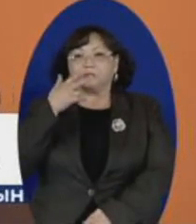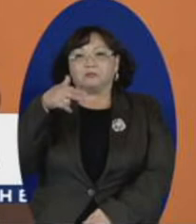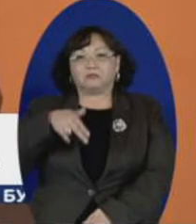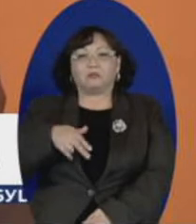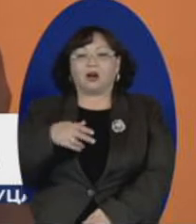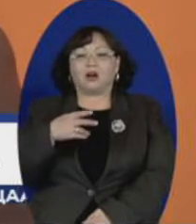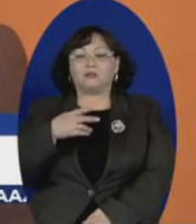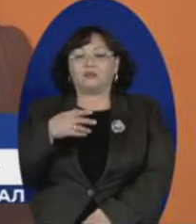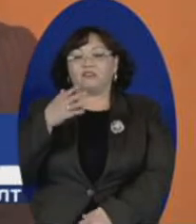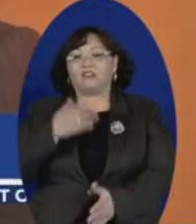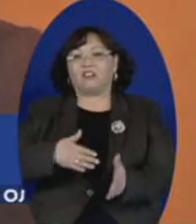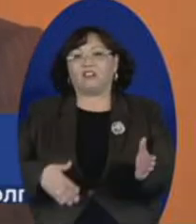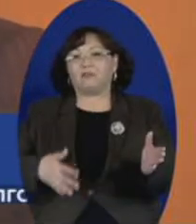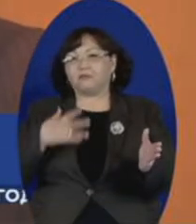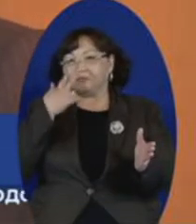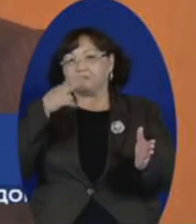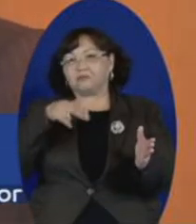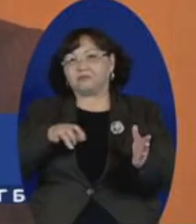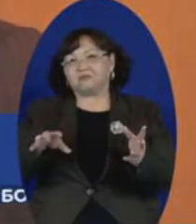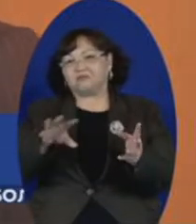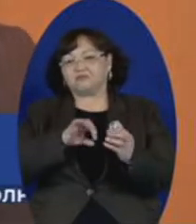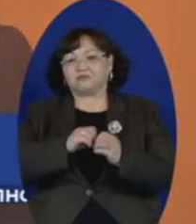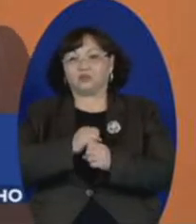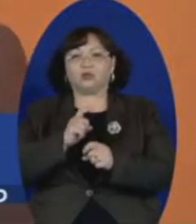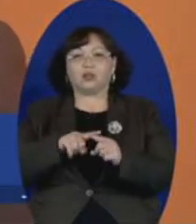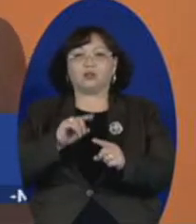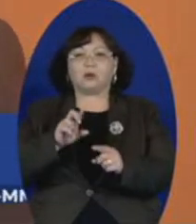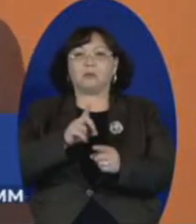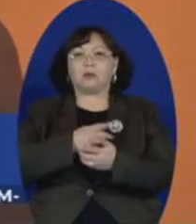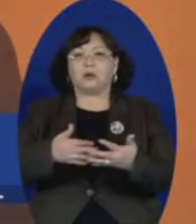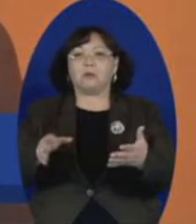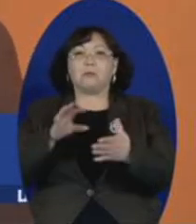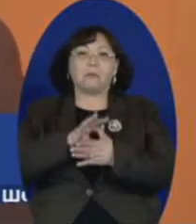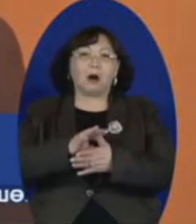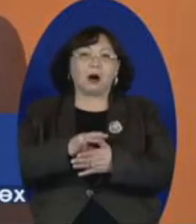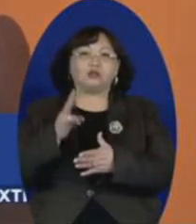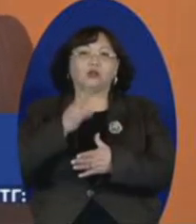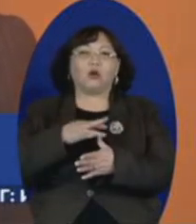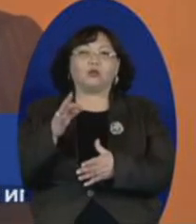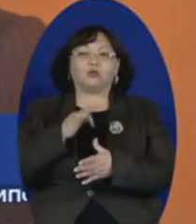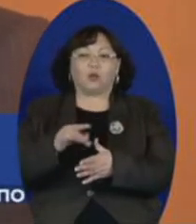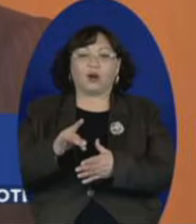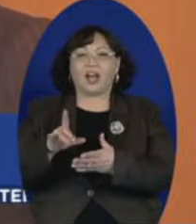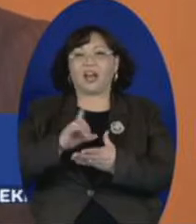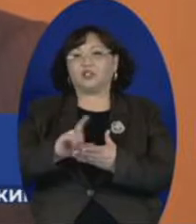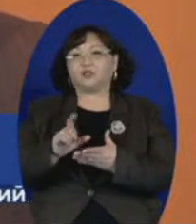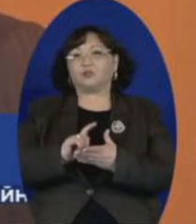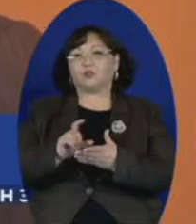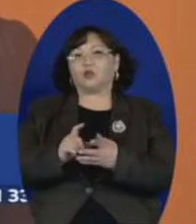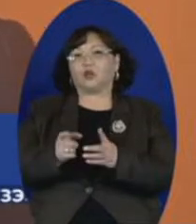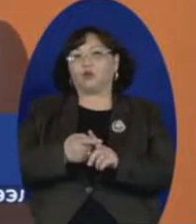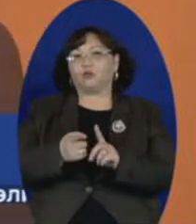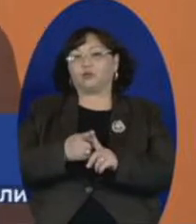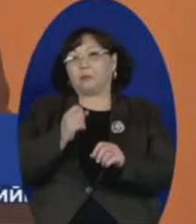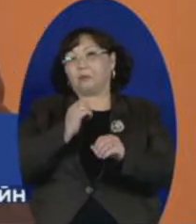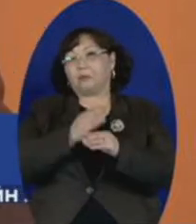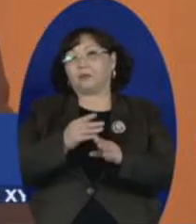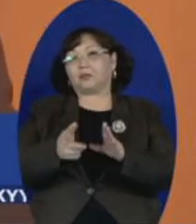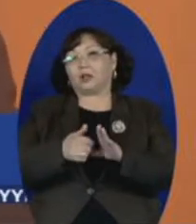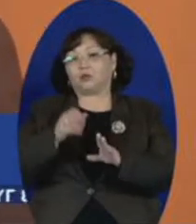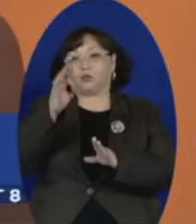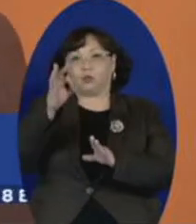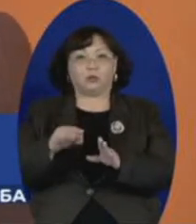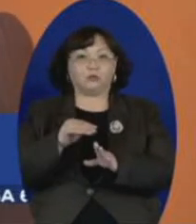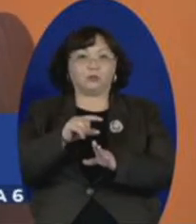хэмжээг нэмэгдүүлэх санал хөдөө аж ахуйн салбарын гол нэрийн бүтээгдэхүүн болох мах махан бүтээгдэхүүн, ноолуурын бүтээгдэхүүний экспорт дээр ногдуулж буй татварын хувь